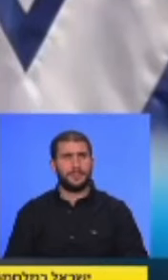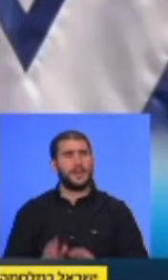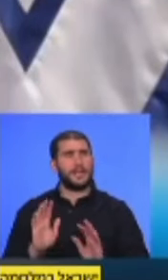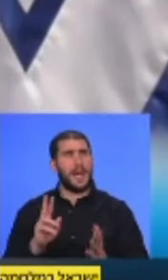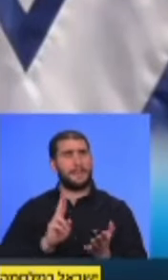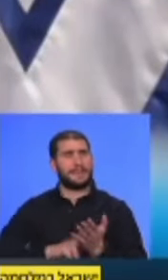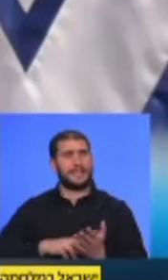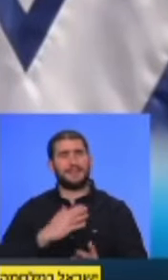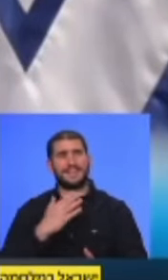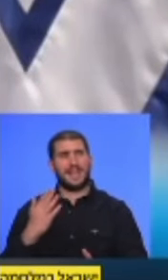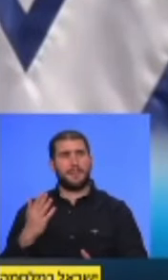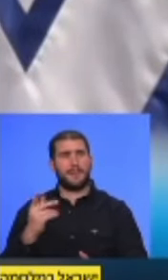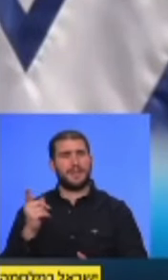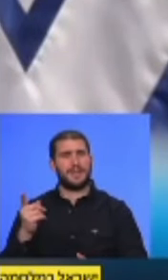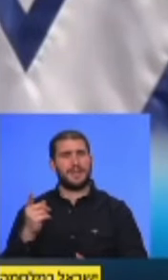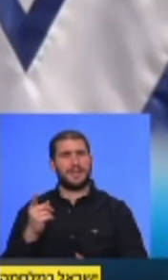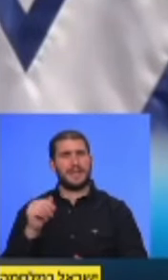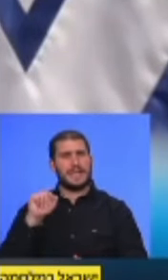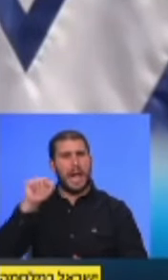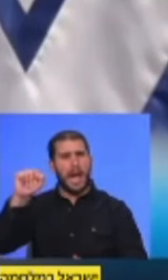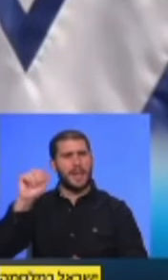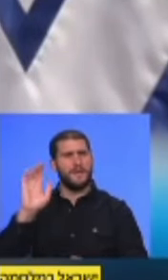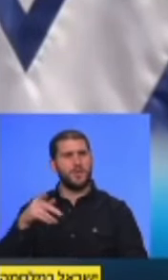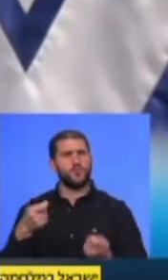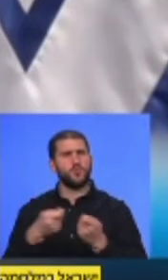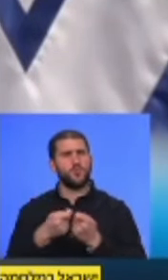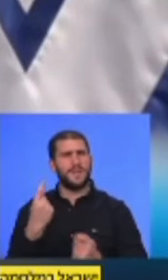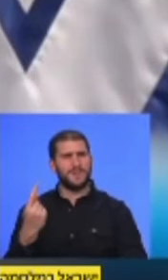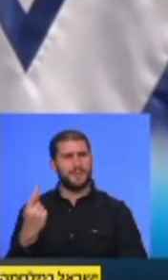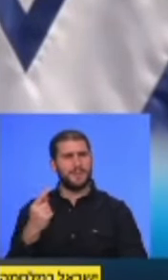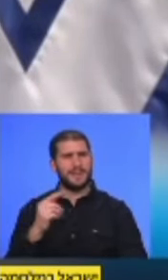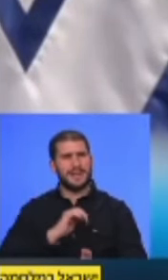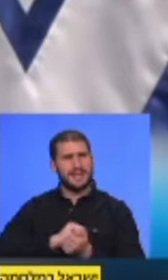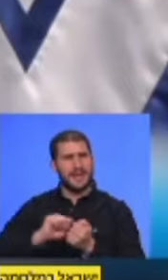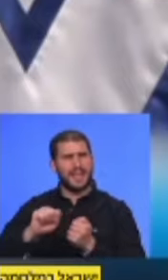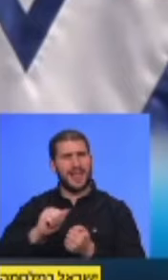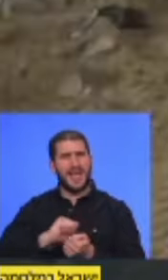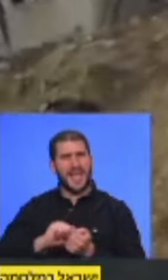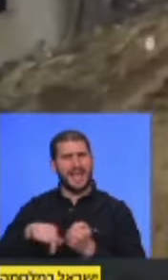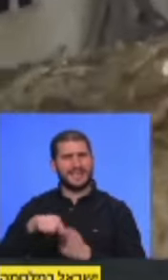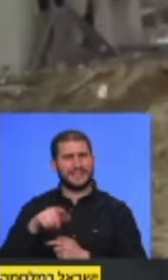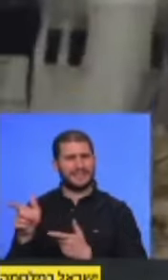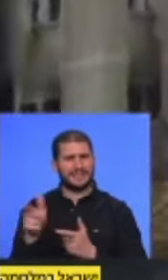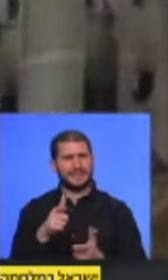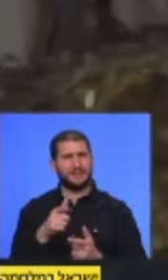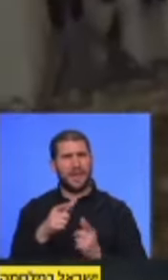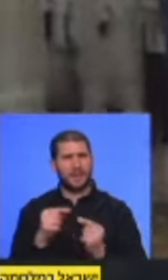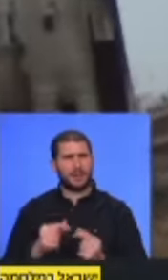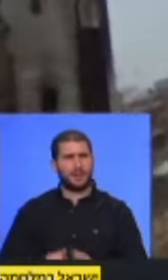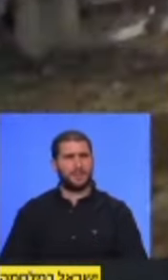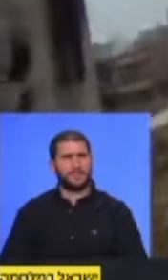הימין הכהנאי ושותפיו את הקטל וההרס בעזה.